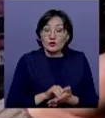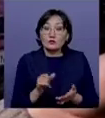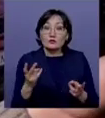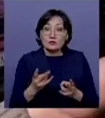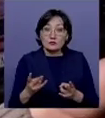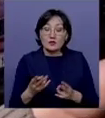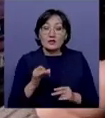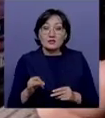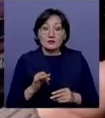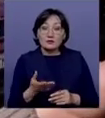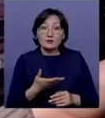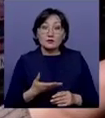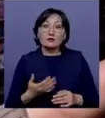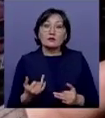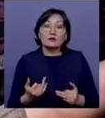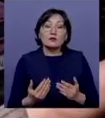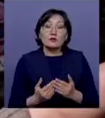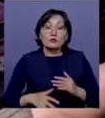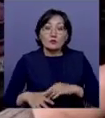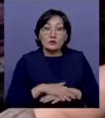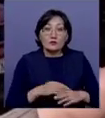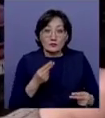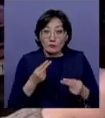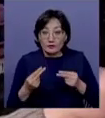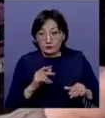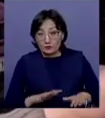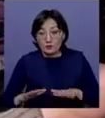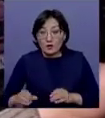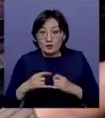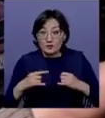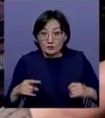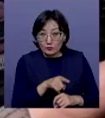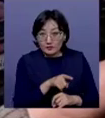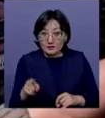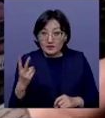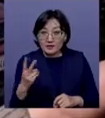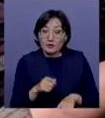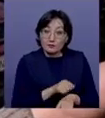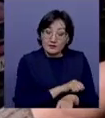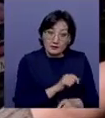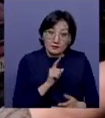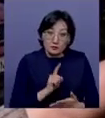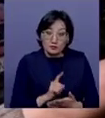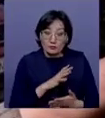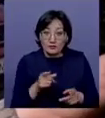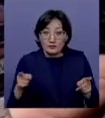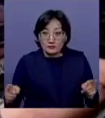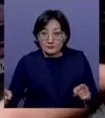керек, және мынау жаңа қоғамдық тамақтану орындарында үстелдердің арақашықтығы 2 метр болу керек,